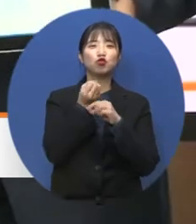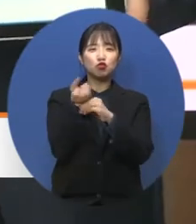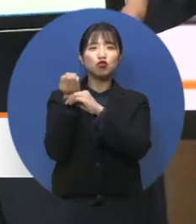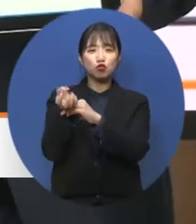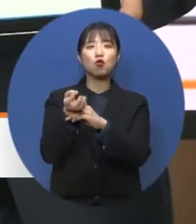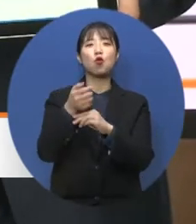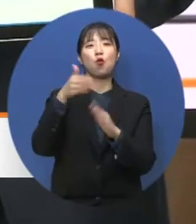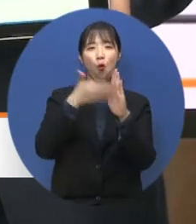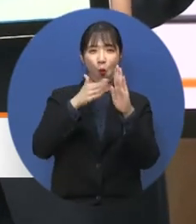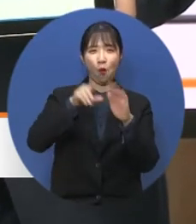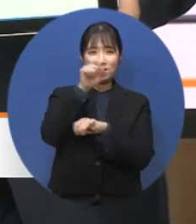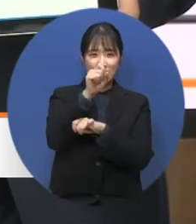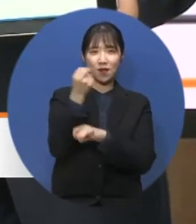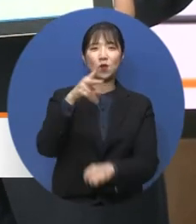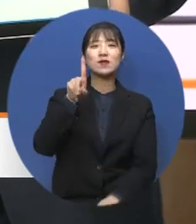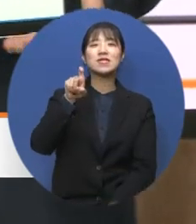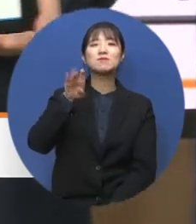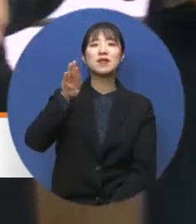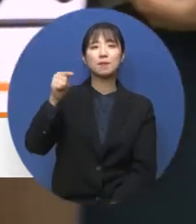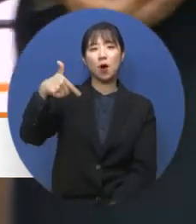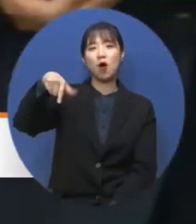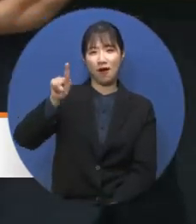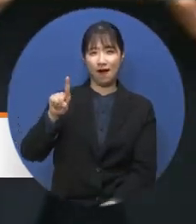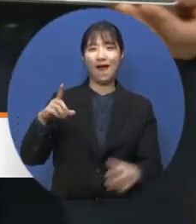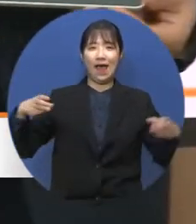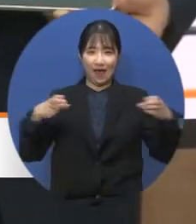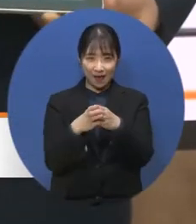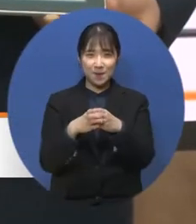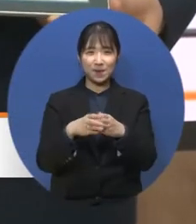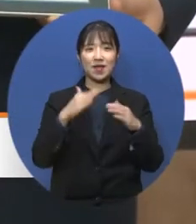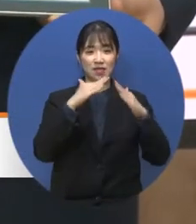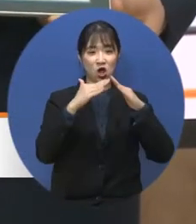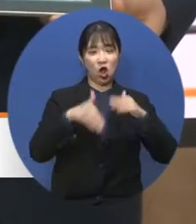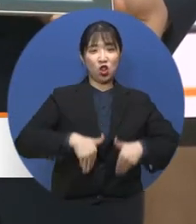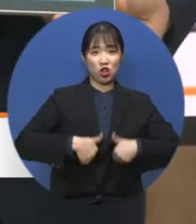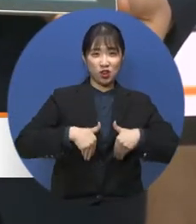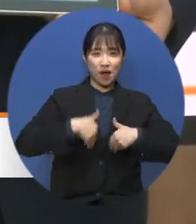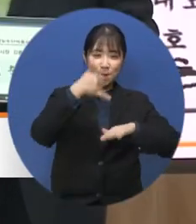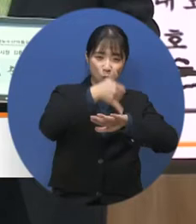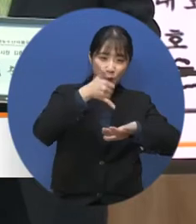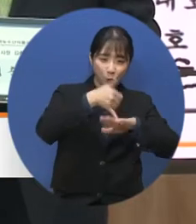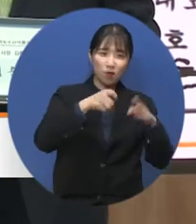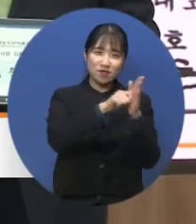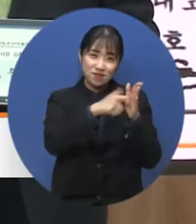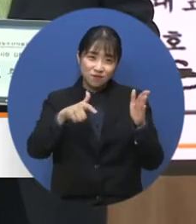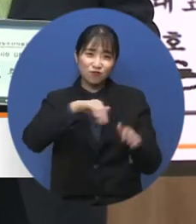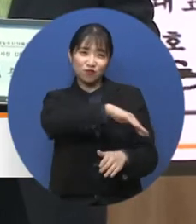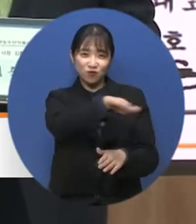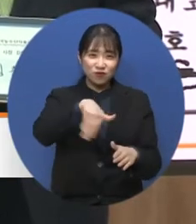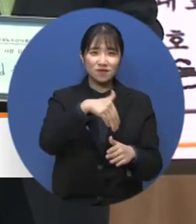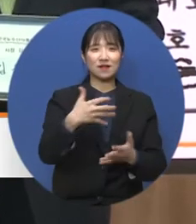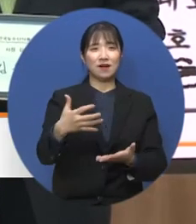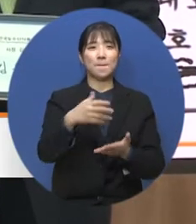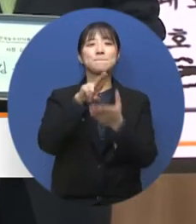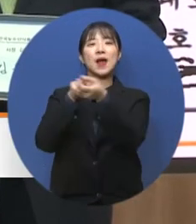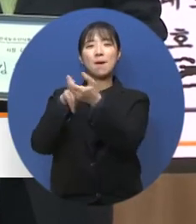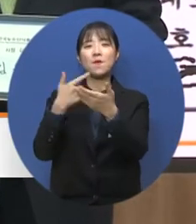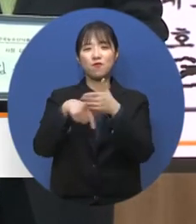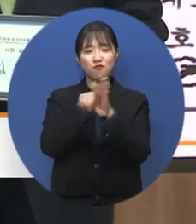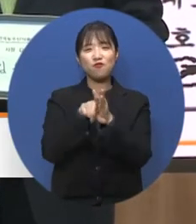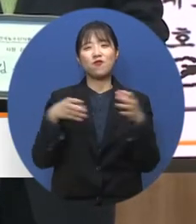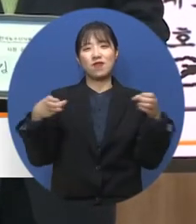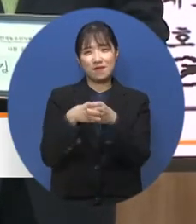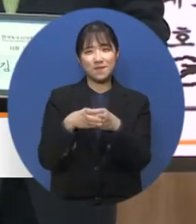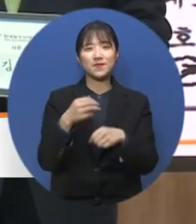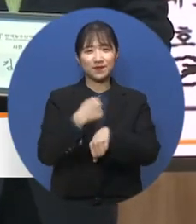한국농수산식품유통공사 그리고 11번가가 전남 농특산물의 온라인 판로 확대를 위해 손을 맞잡았습니다. 전라남도는